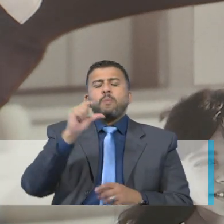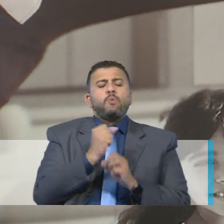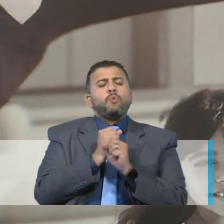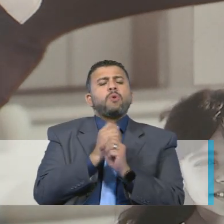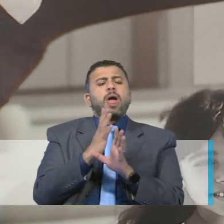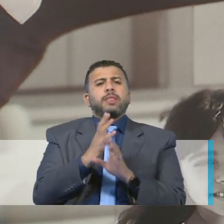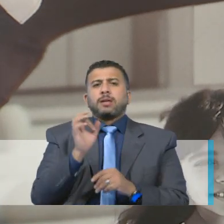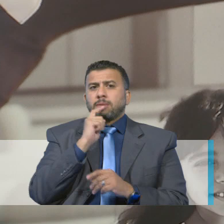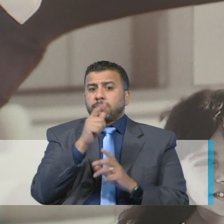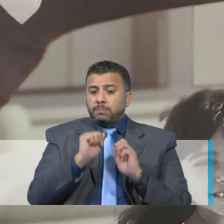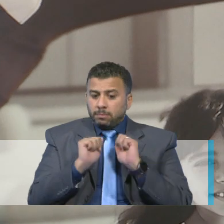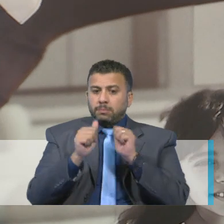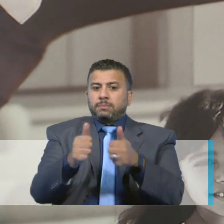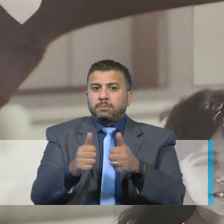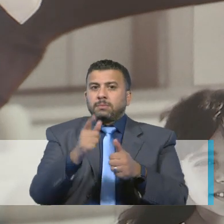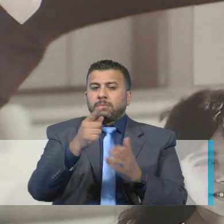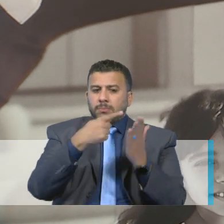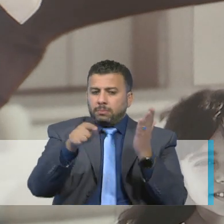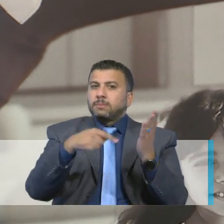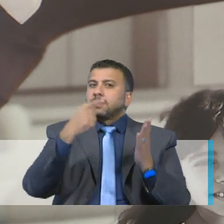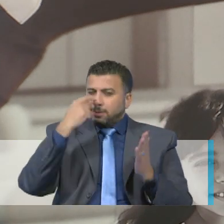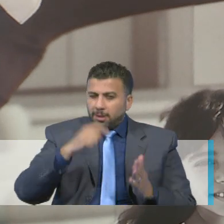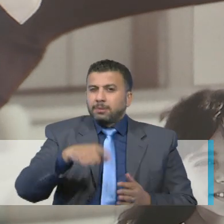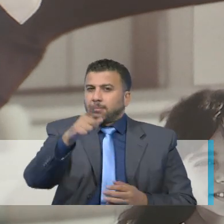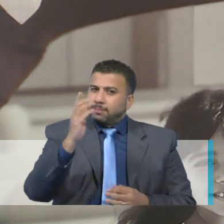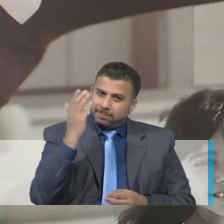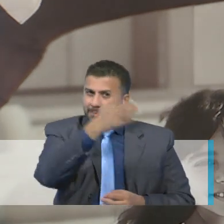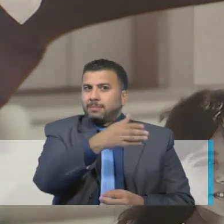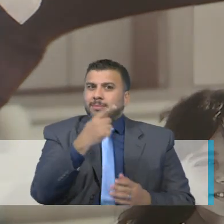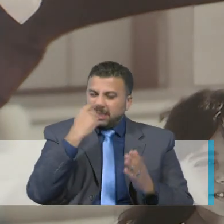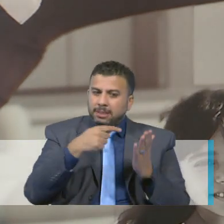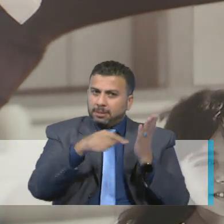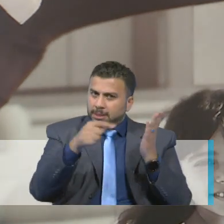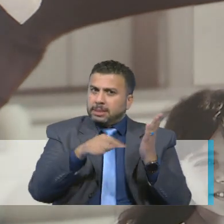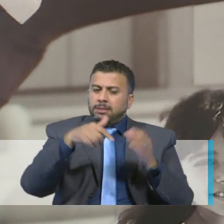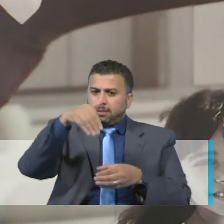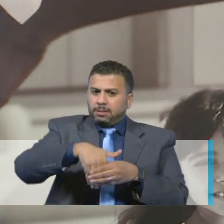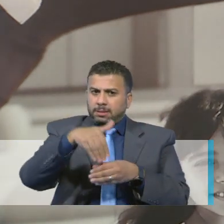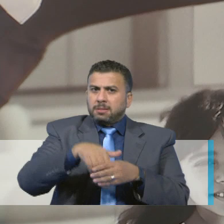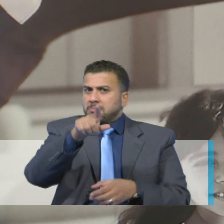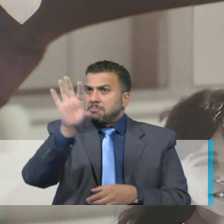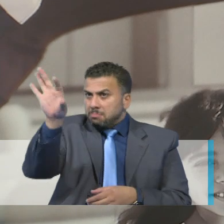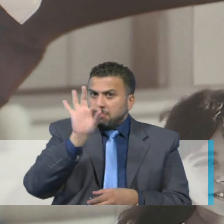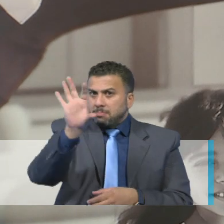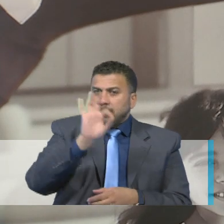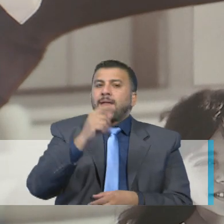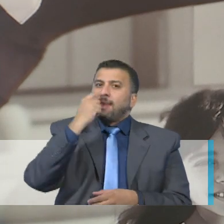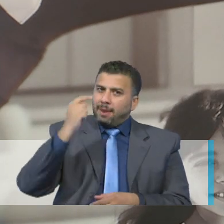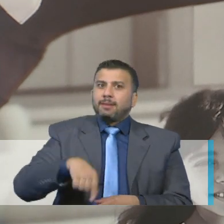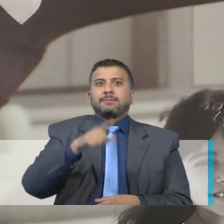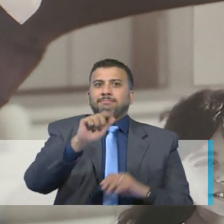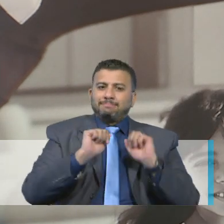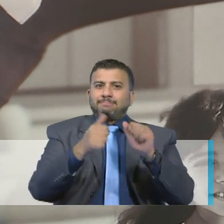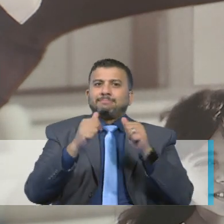أن يبادروا للإدلاء بأصواتهم، يبادروا بالمشاركة في هذا الحدث الذي الكل ينتظر